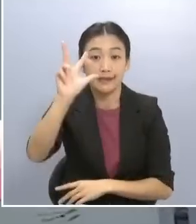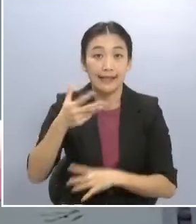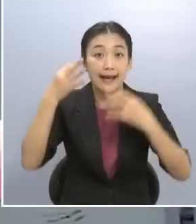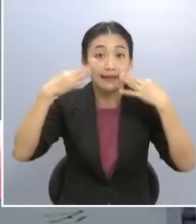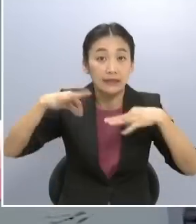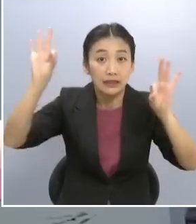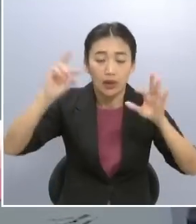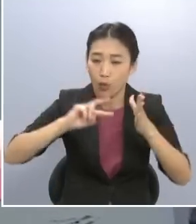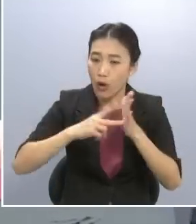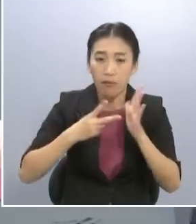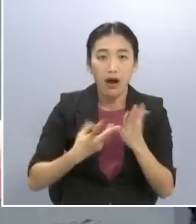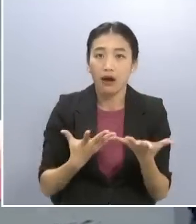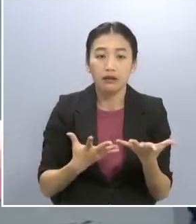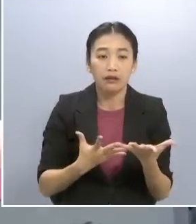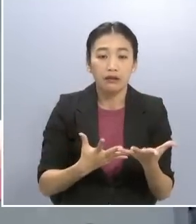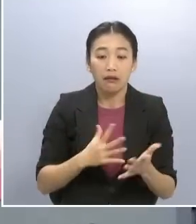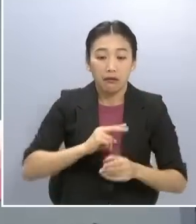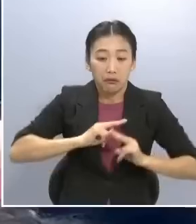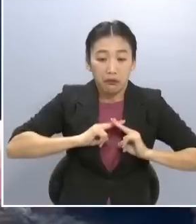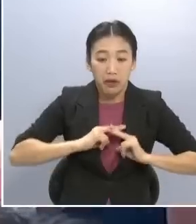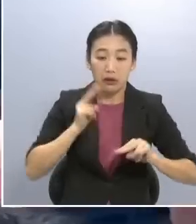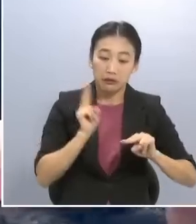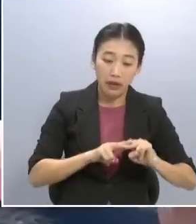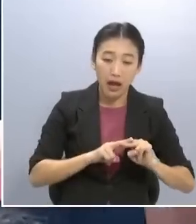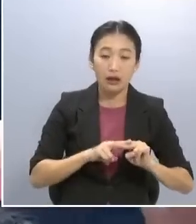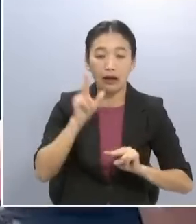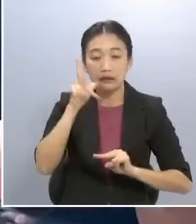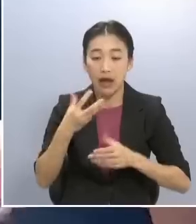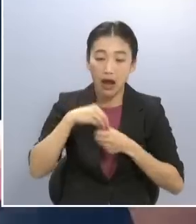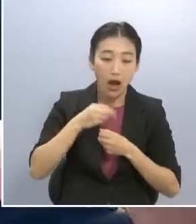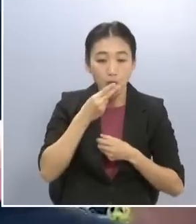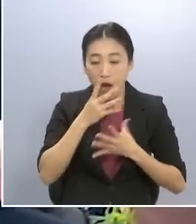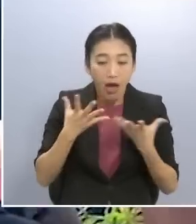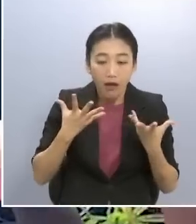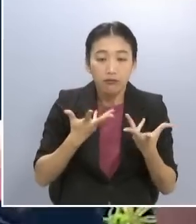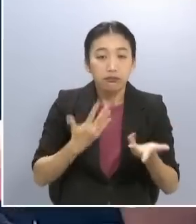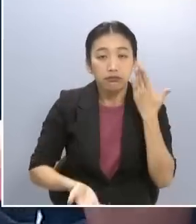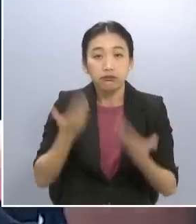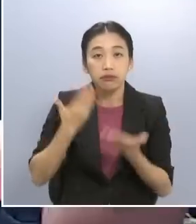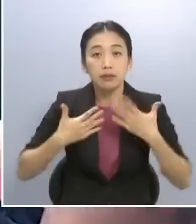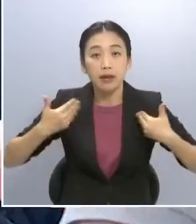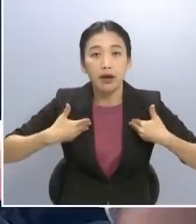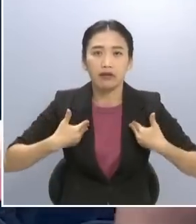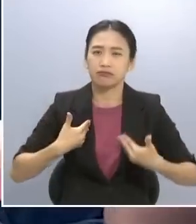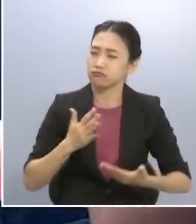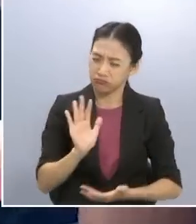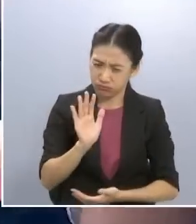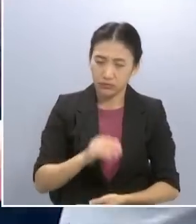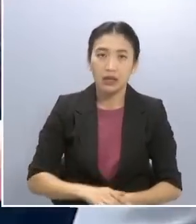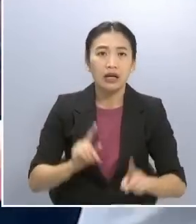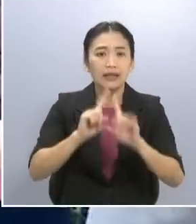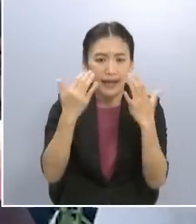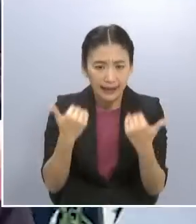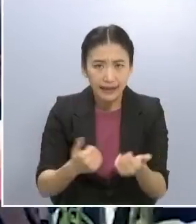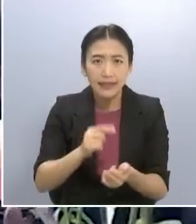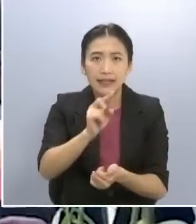สูบกัญชาตามสบายมีข้อถกเถียงในสภาแล้วทำไมถึงรีบออกมา